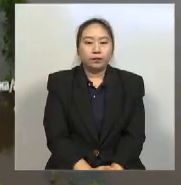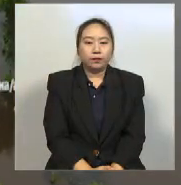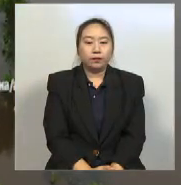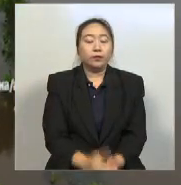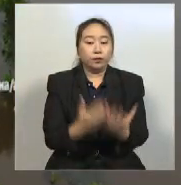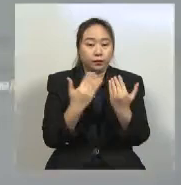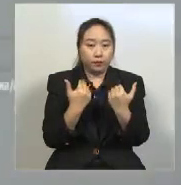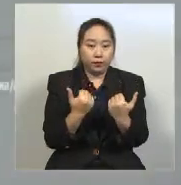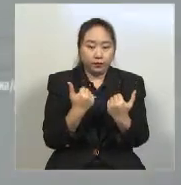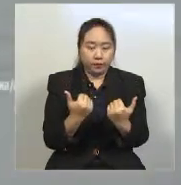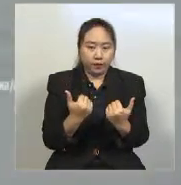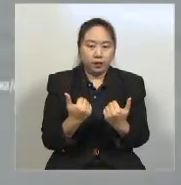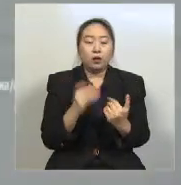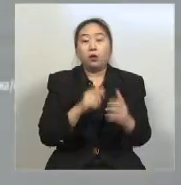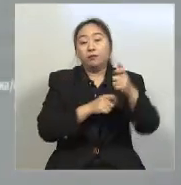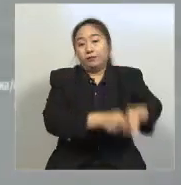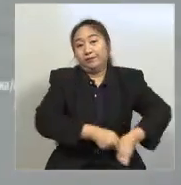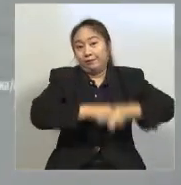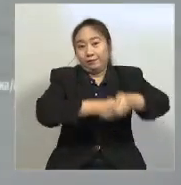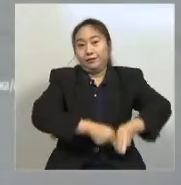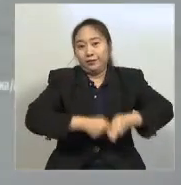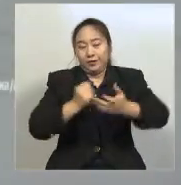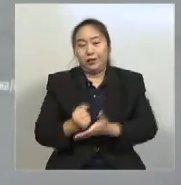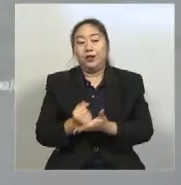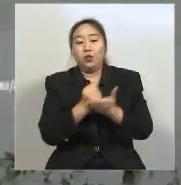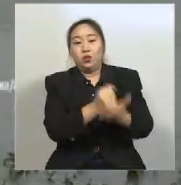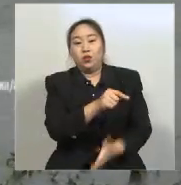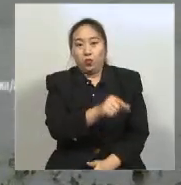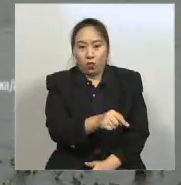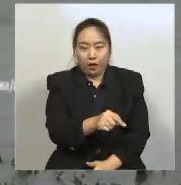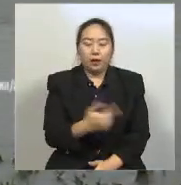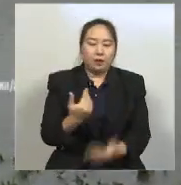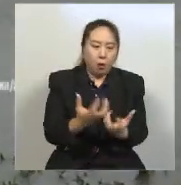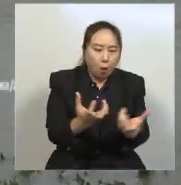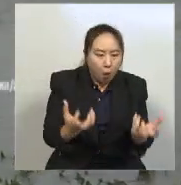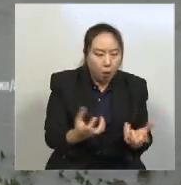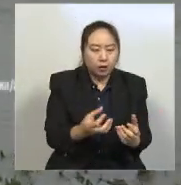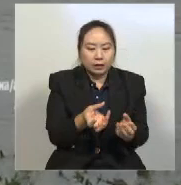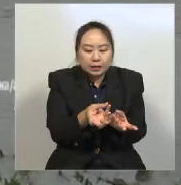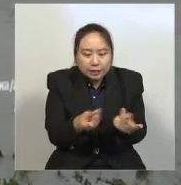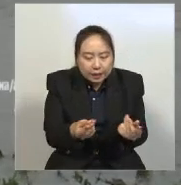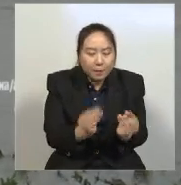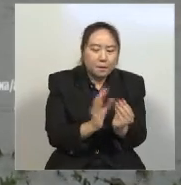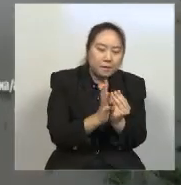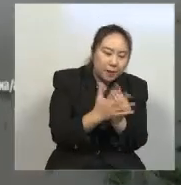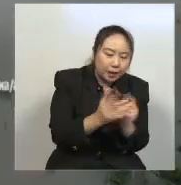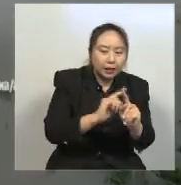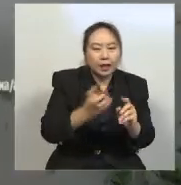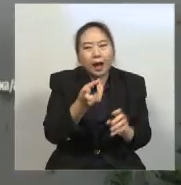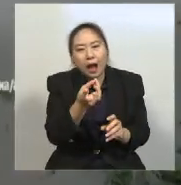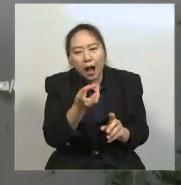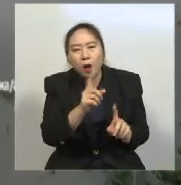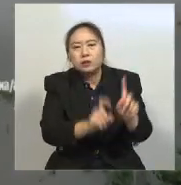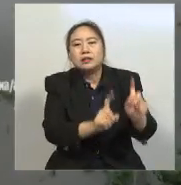ทั้งนี้ค่ะมาตรการช่วยเหลือเกษตรกรที่เจอภัยพิบัติแล้วก็ผลผลิตได้รับความเสียหายตามระเบียบของทางกระทรวงการค